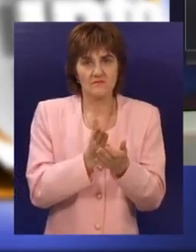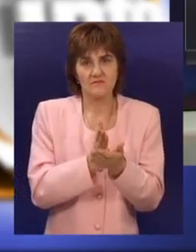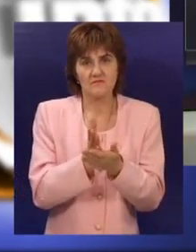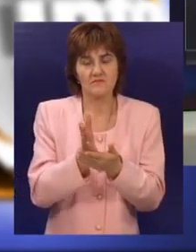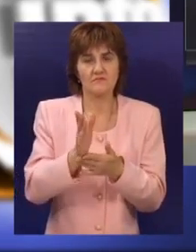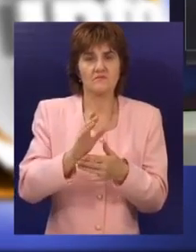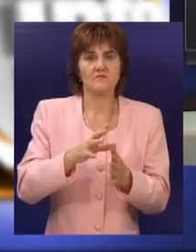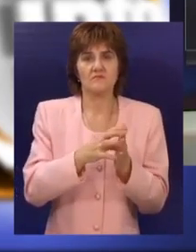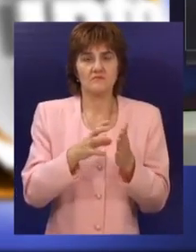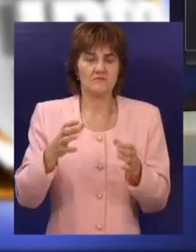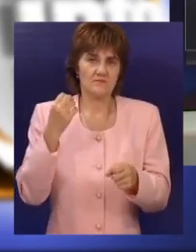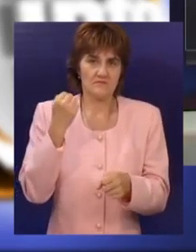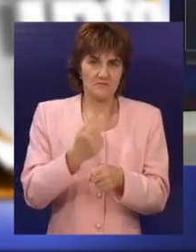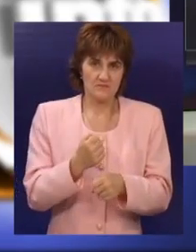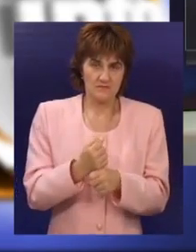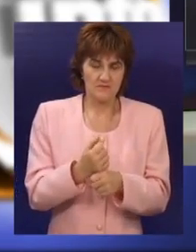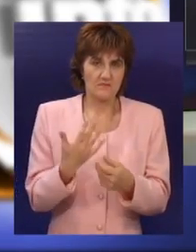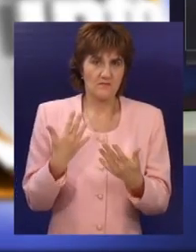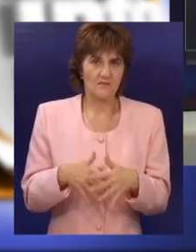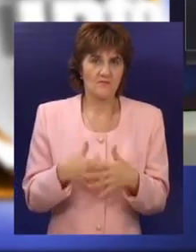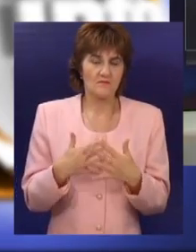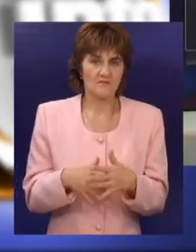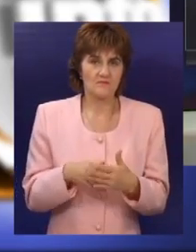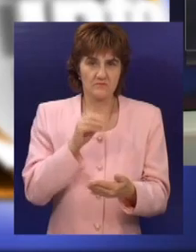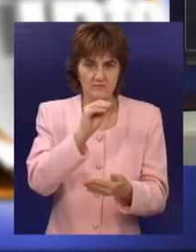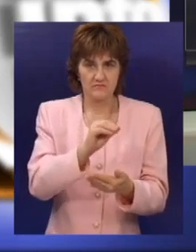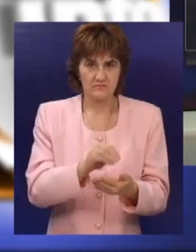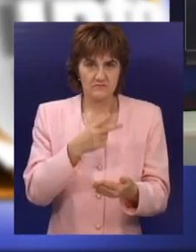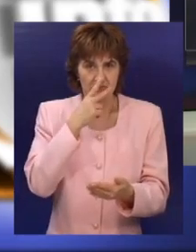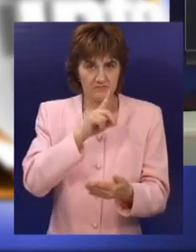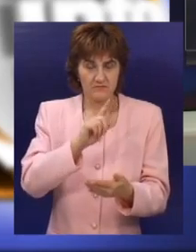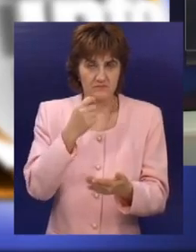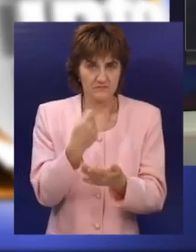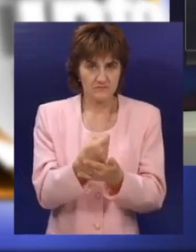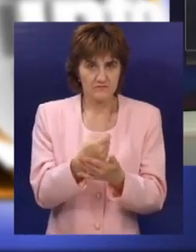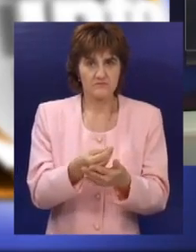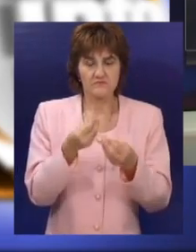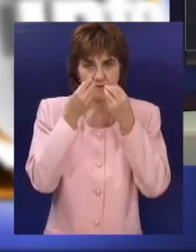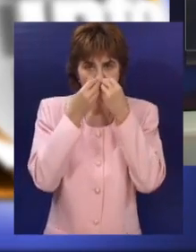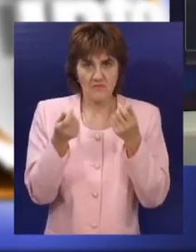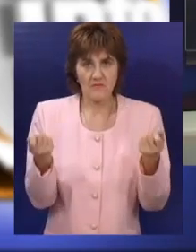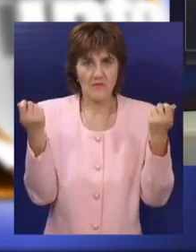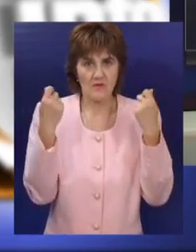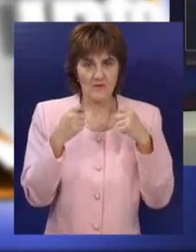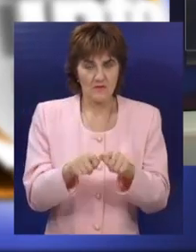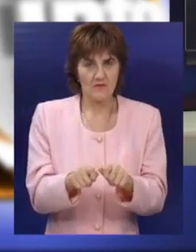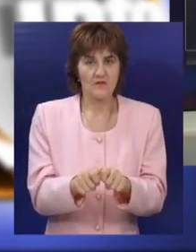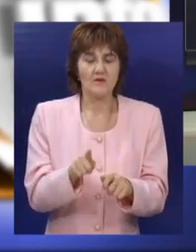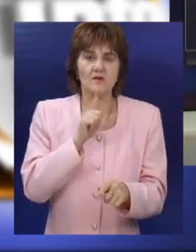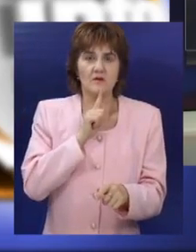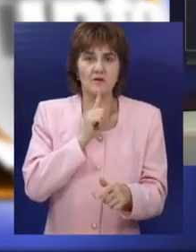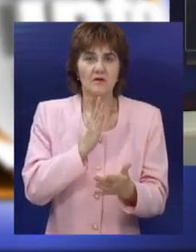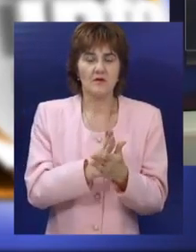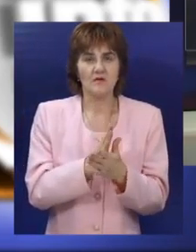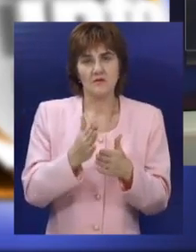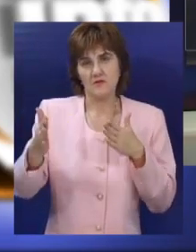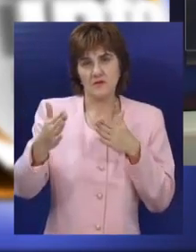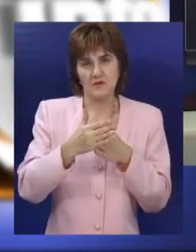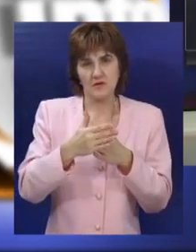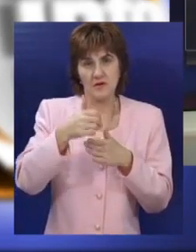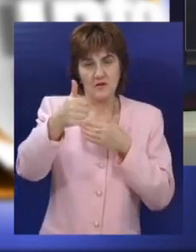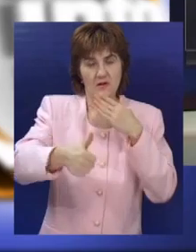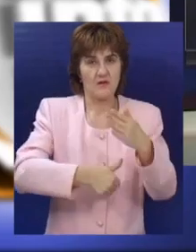da živi. Uslov za pokretanje automatskog stečaja će sljedeće godine biti još manji. Svako preduzeće koje je u blokadi duže